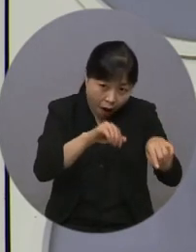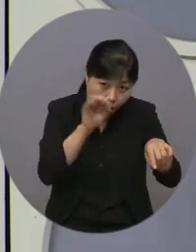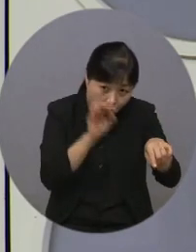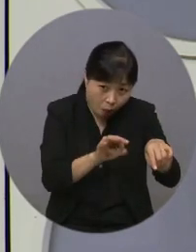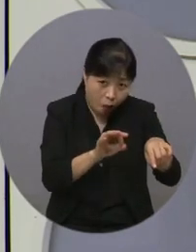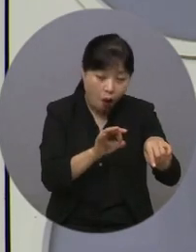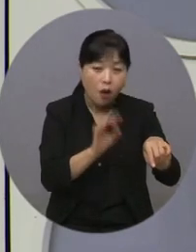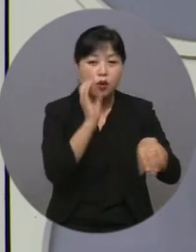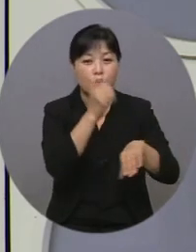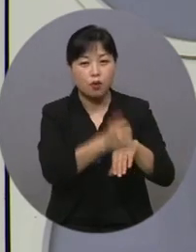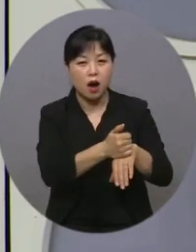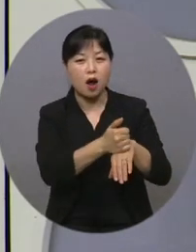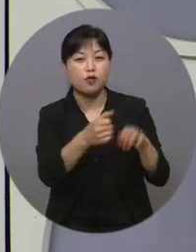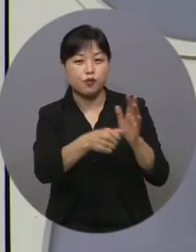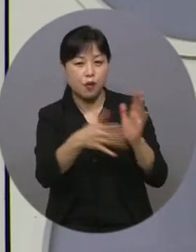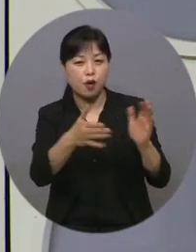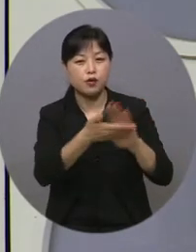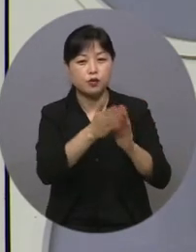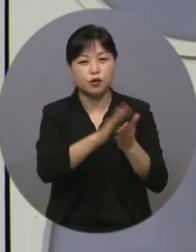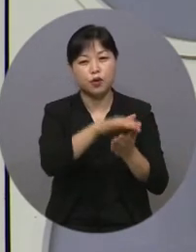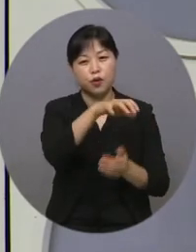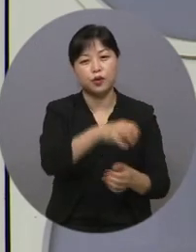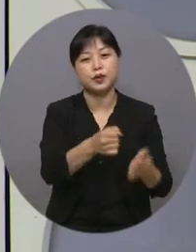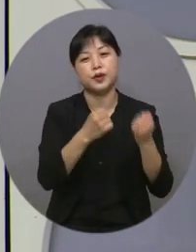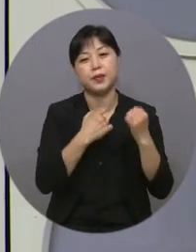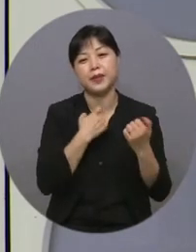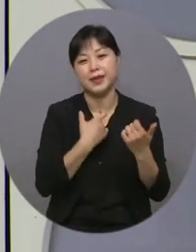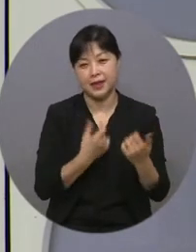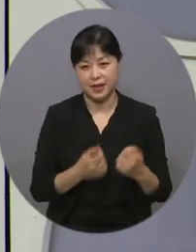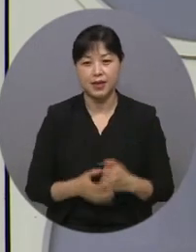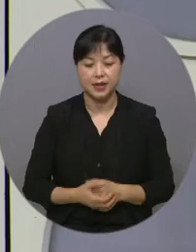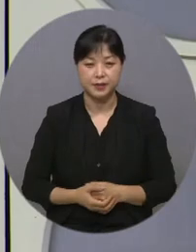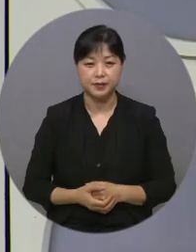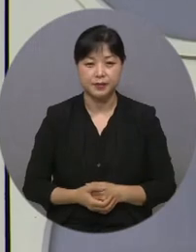이런 얘기입니다. 그래서 유아기 때는요